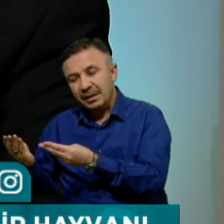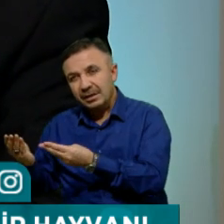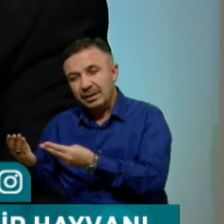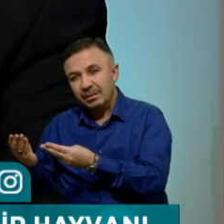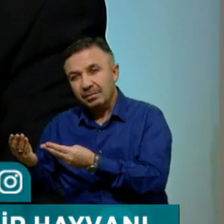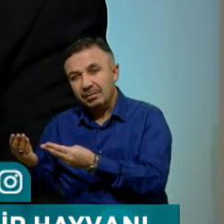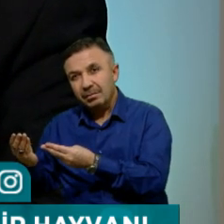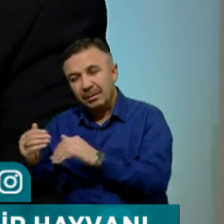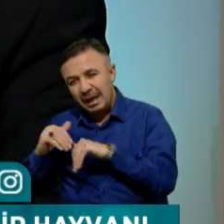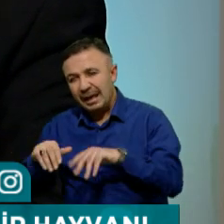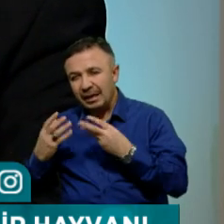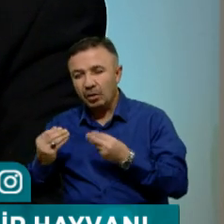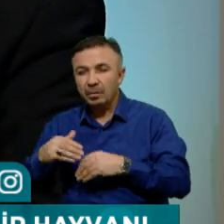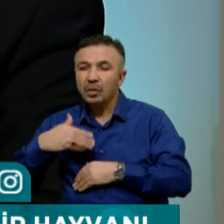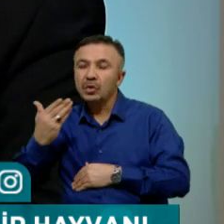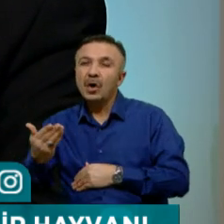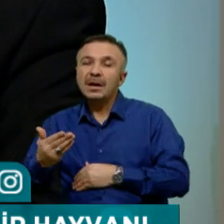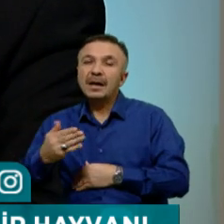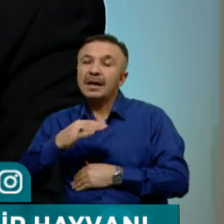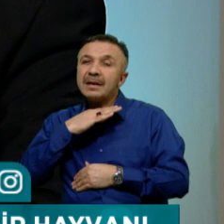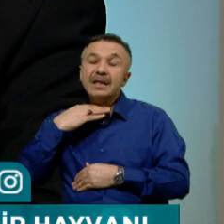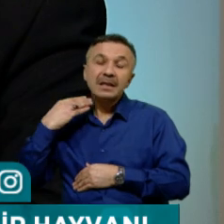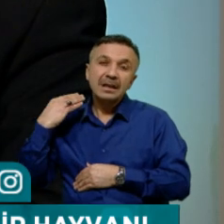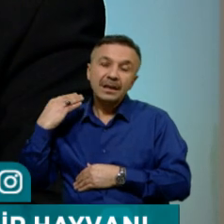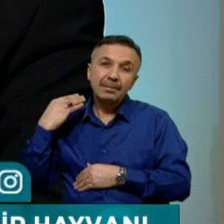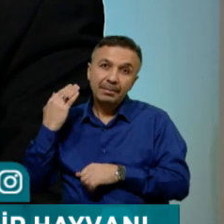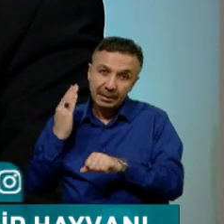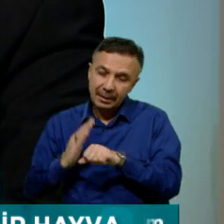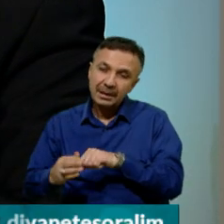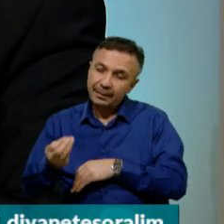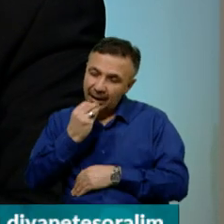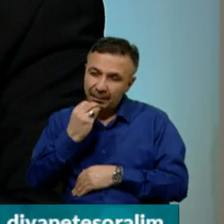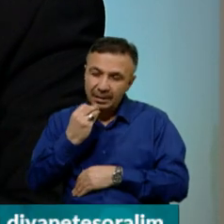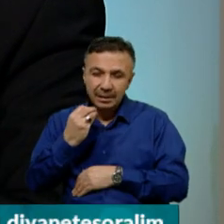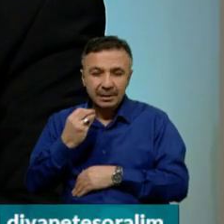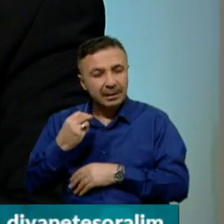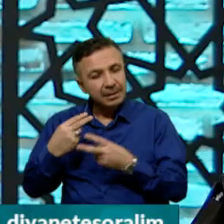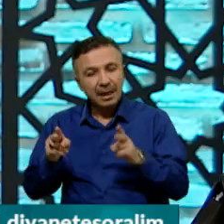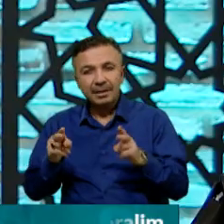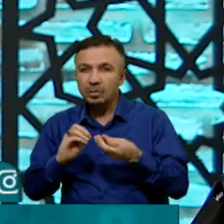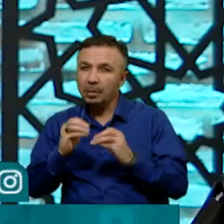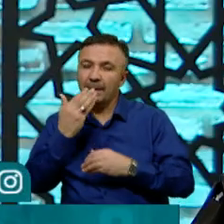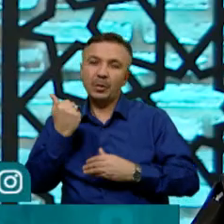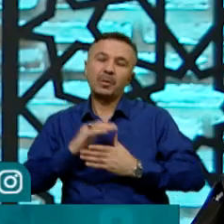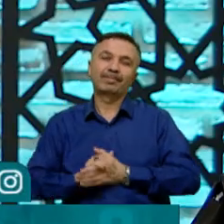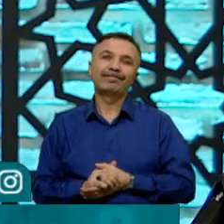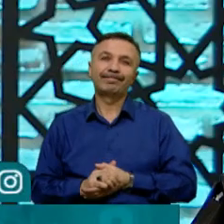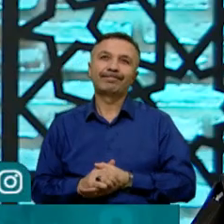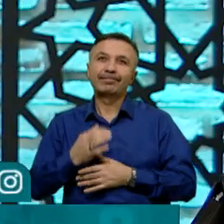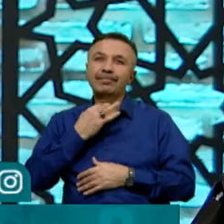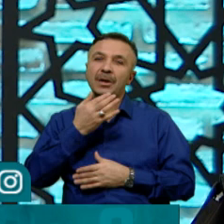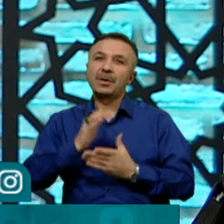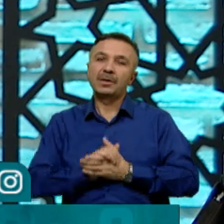ondan sonra kesilip yine yenilmesinde herhangi bir sakınca bulunmamaktadır Peki teşekkür ederiz hocam